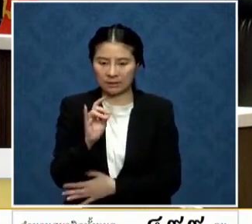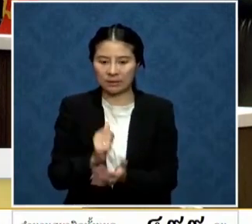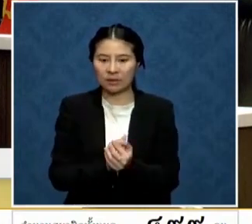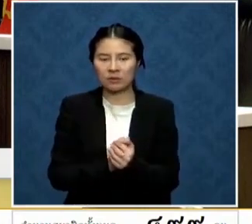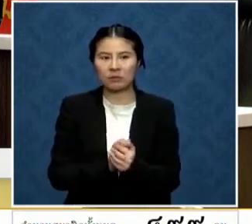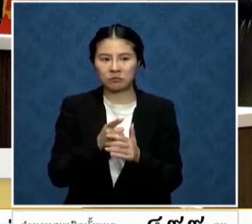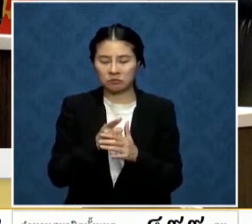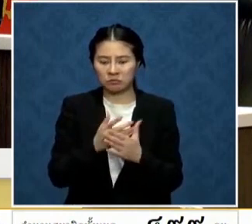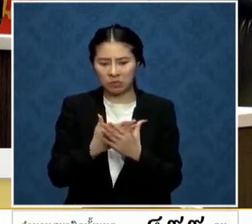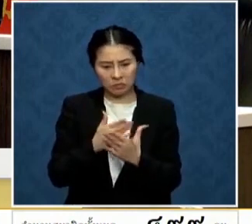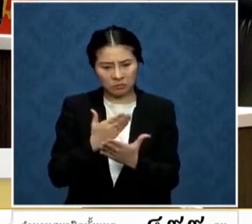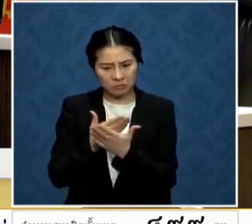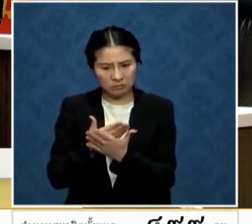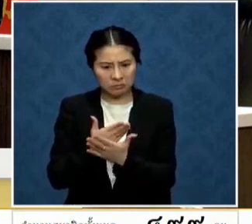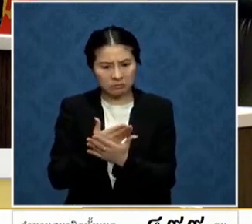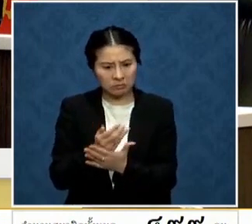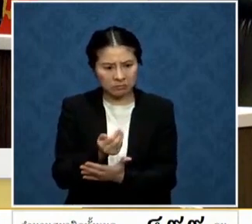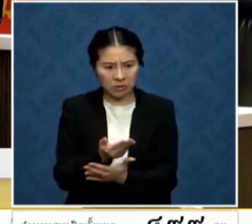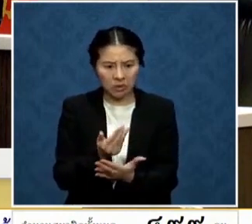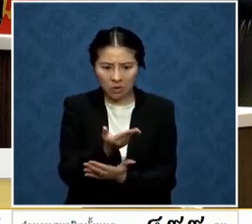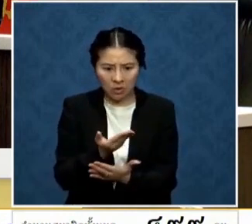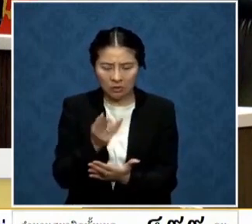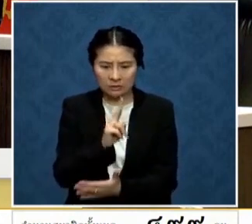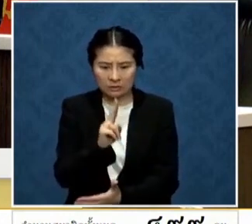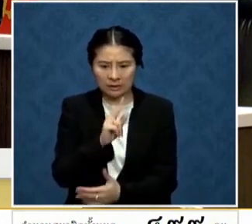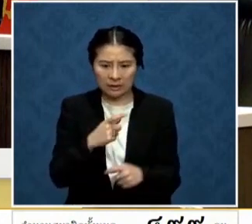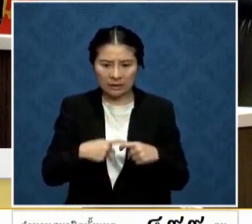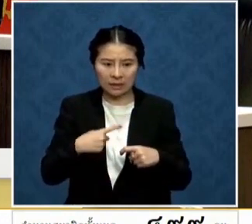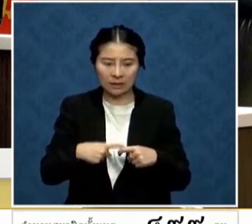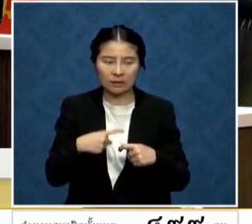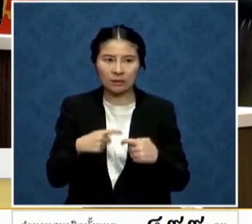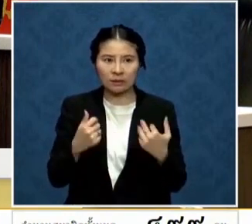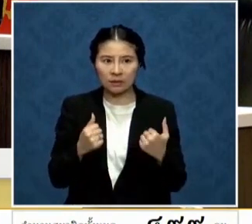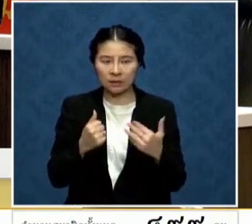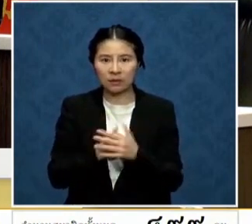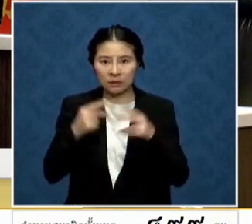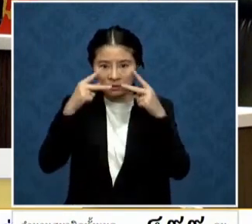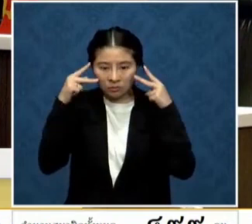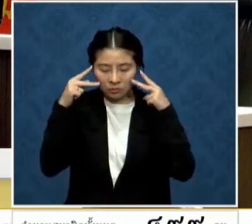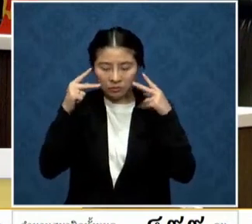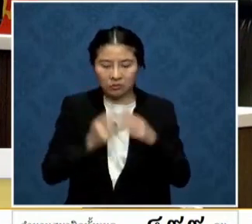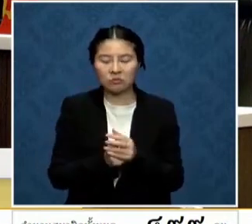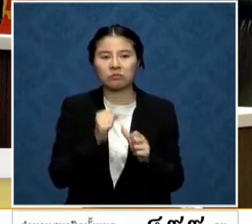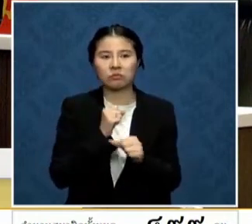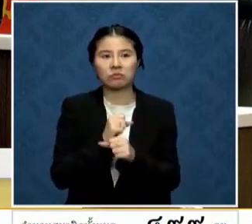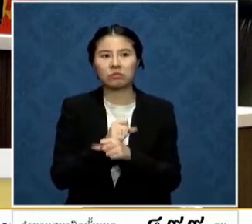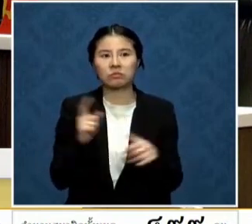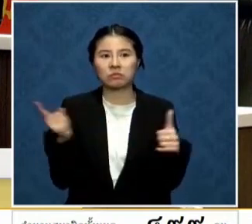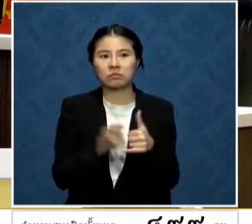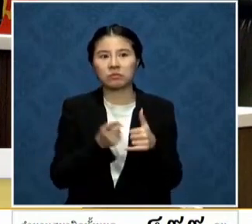ตั้งใจจริงกับการแก้ปัญหานี้นะครับให้นำจับกลุ่มคนร้ายกลุ่มเครือข่ายเพื่อเอากลุ่มนี้มาลงโทษนะ